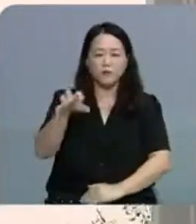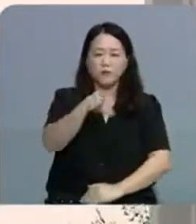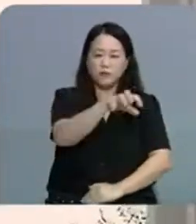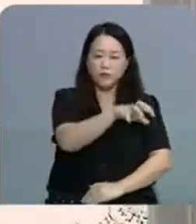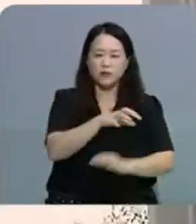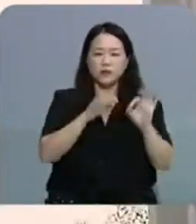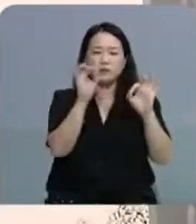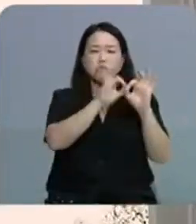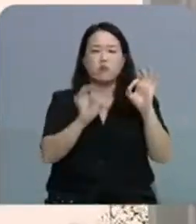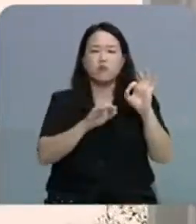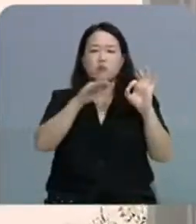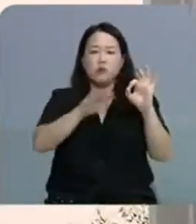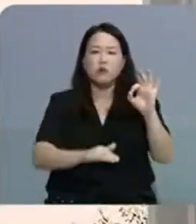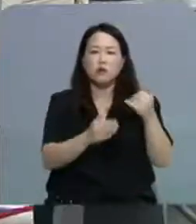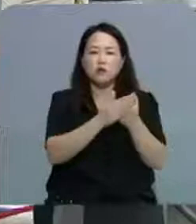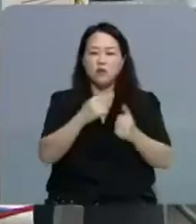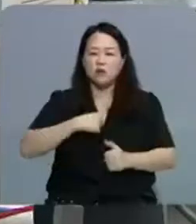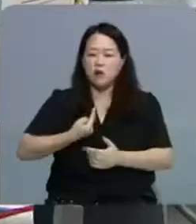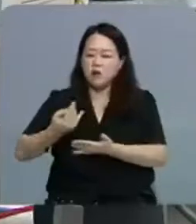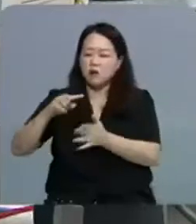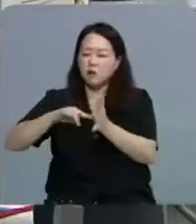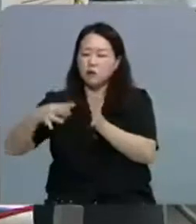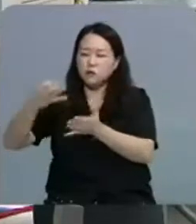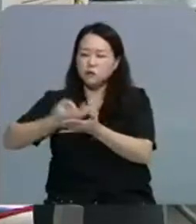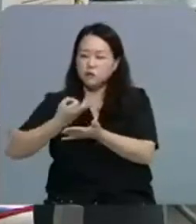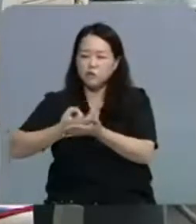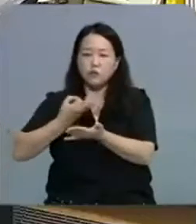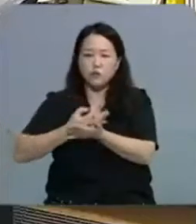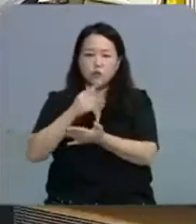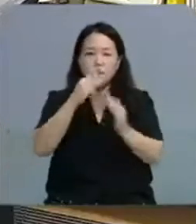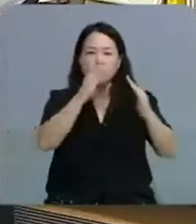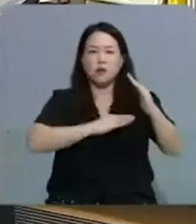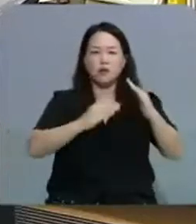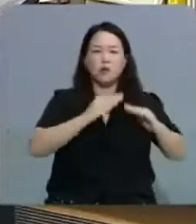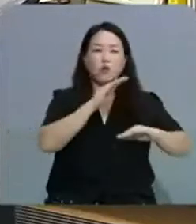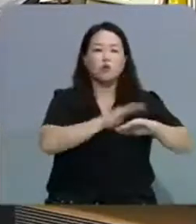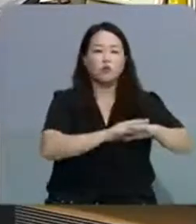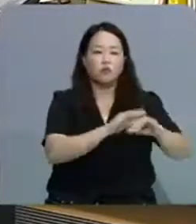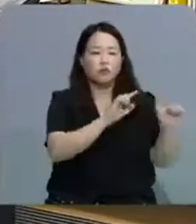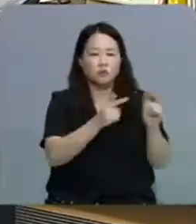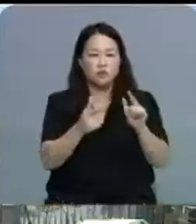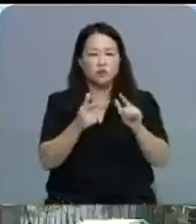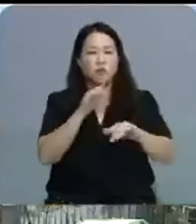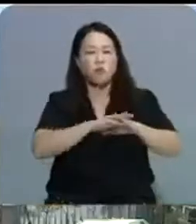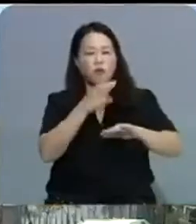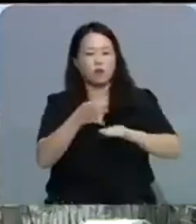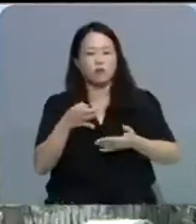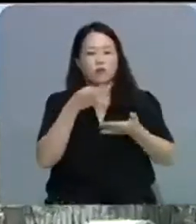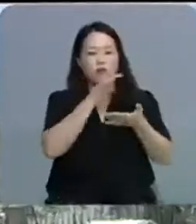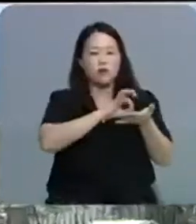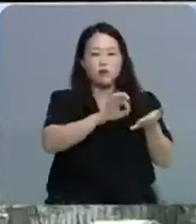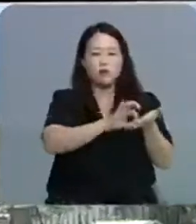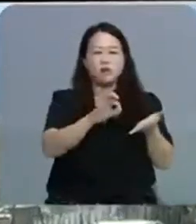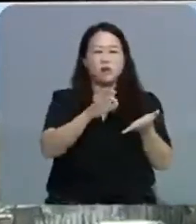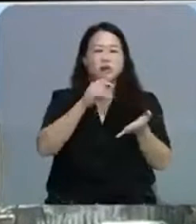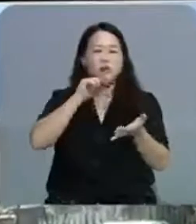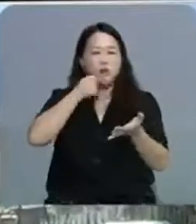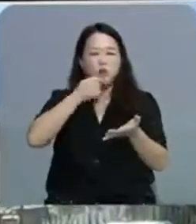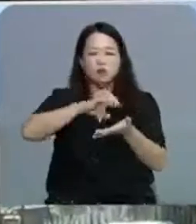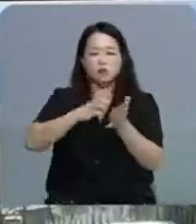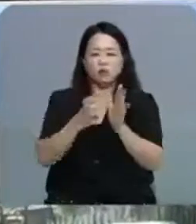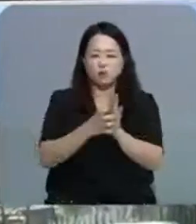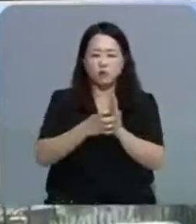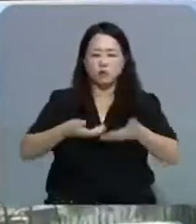10% 이하로 자체 수입으로 공무원 인건비 조차 감당하지 못하고 있습니다 첫 출생 고령화로 3 수가